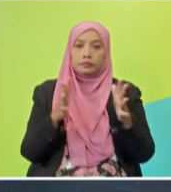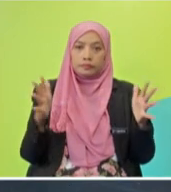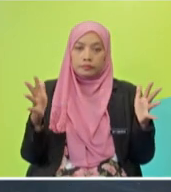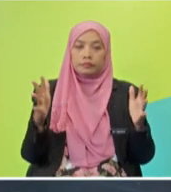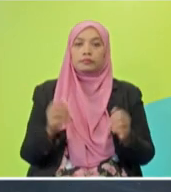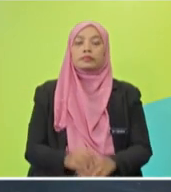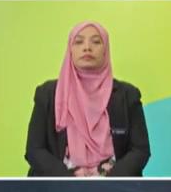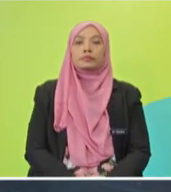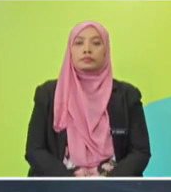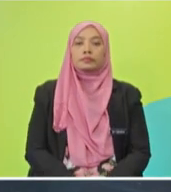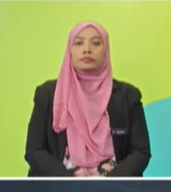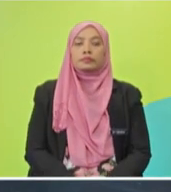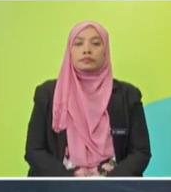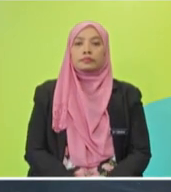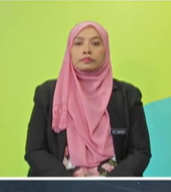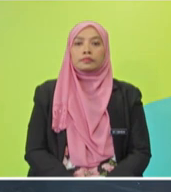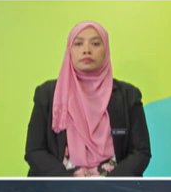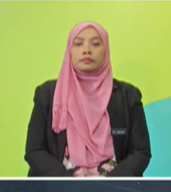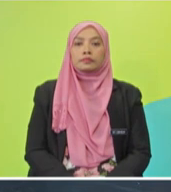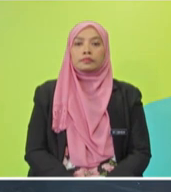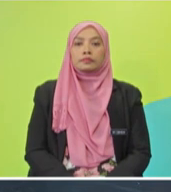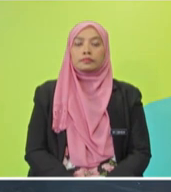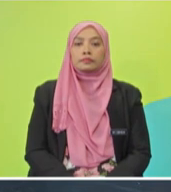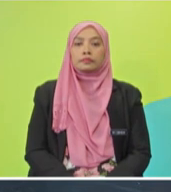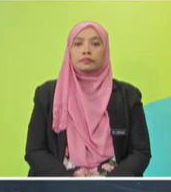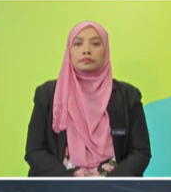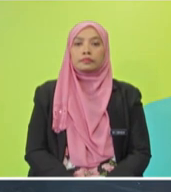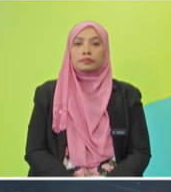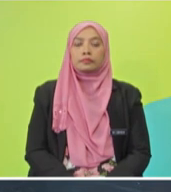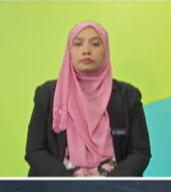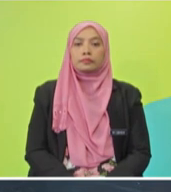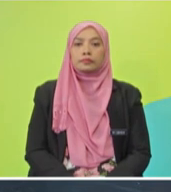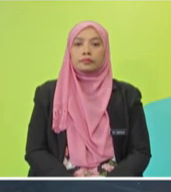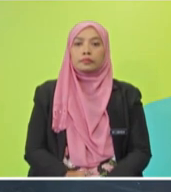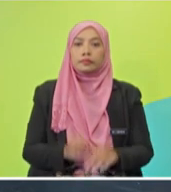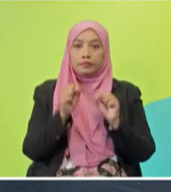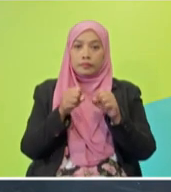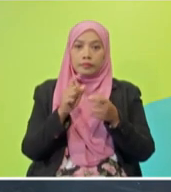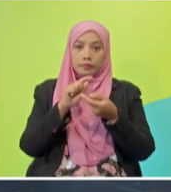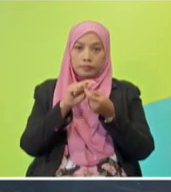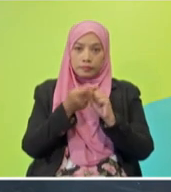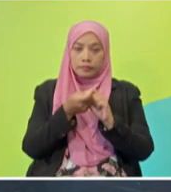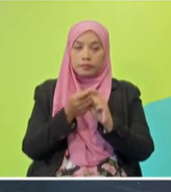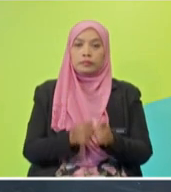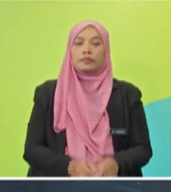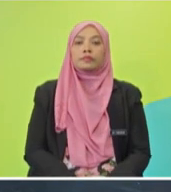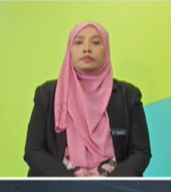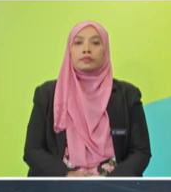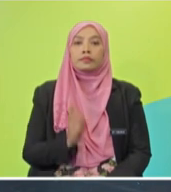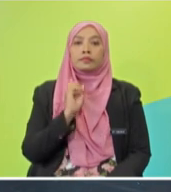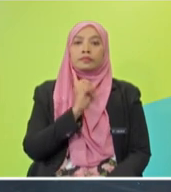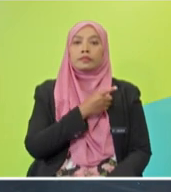nisbah 4 pun boleh. Jadi Sean kena letaklah benda tu kat tengah. Ubahkan dia sebab kita baca daripada kiri ke kanan nisbah.